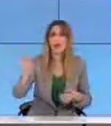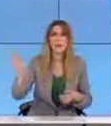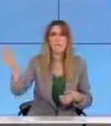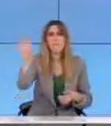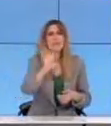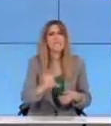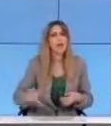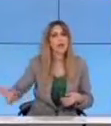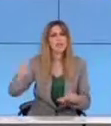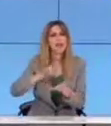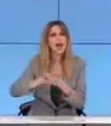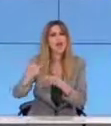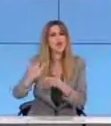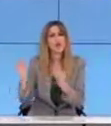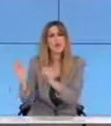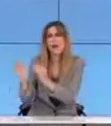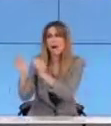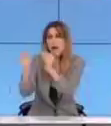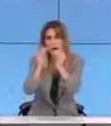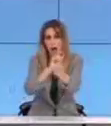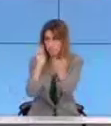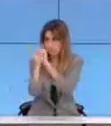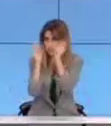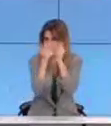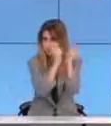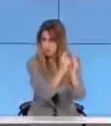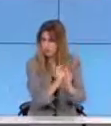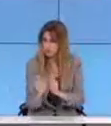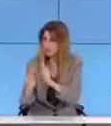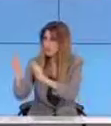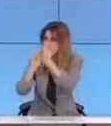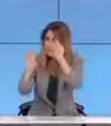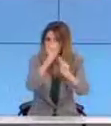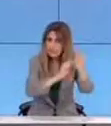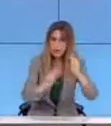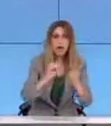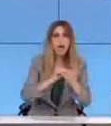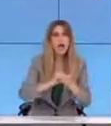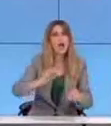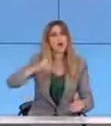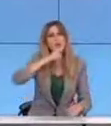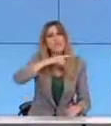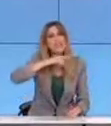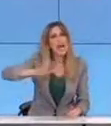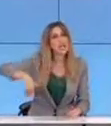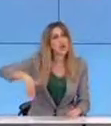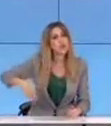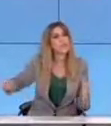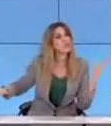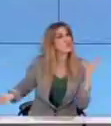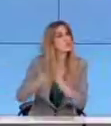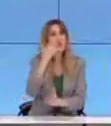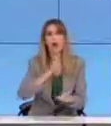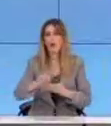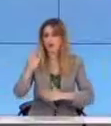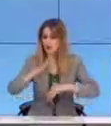έχουν αλλάξει εικόνα, τη δημιουργία νέου αεροδρομίου στο Καστέλι της Κρήτης και το σχέδιο για τον